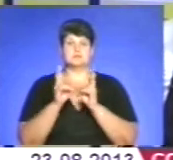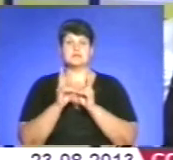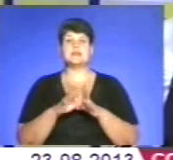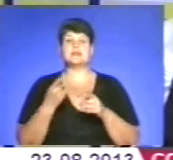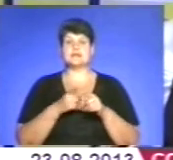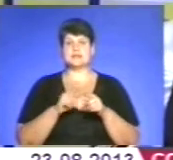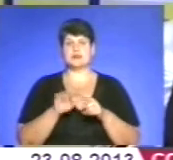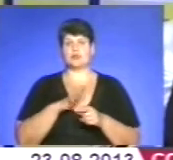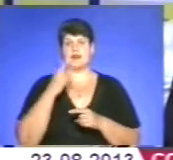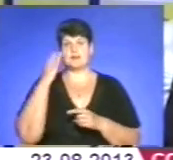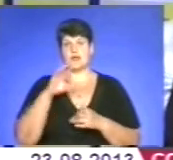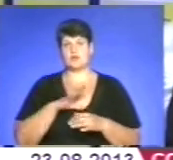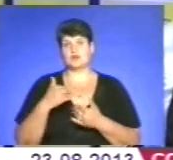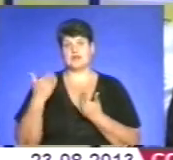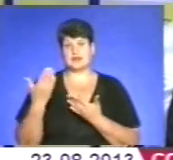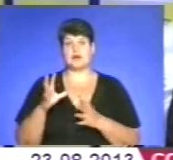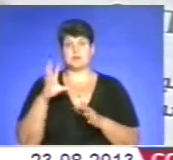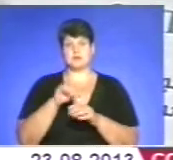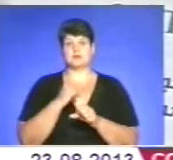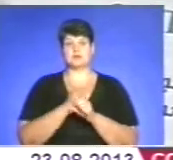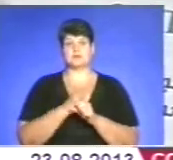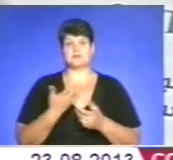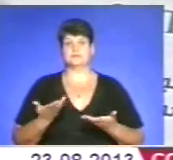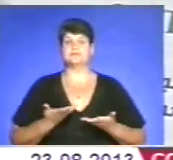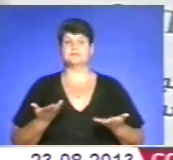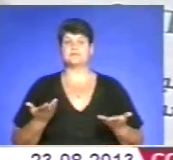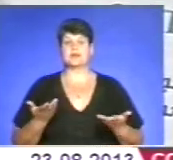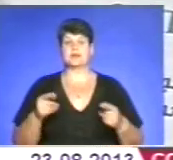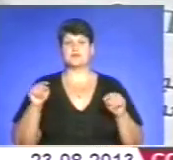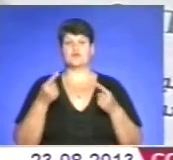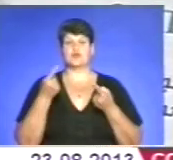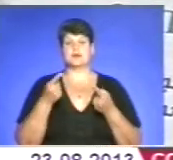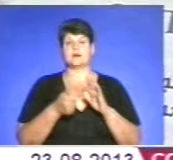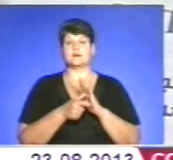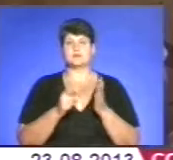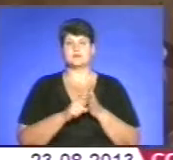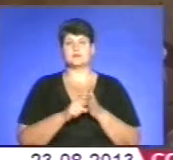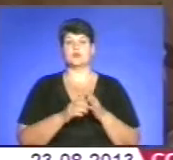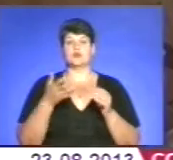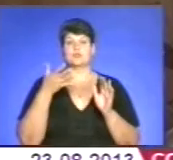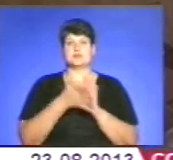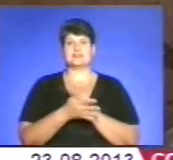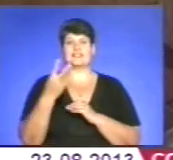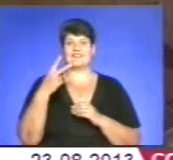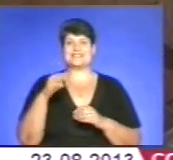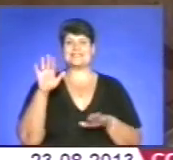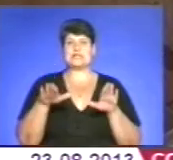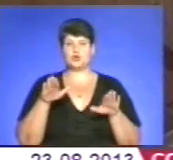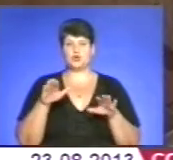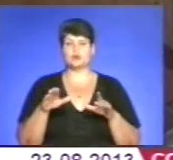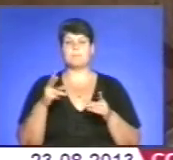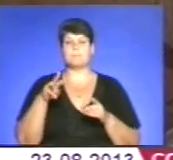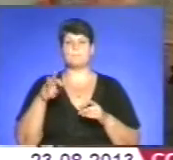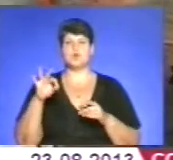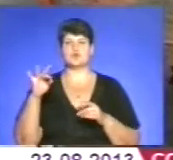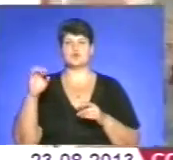власне, ідея була їхня, а ми вже втілили її. На створення галокамери пішло майже 20 тонн морської солі, а також із